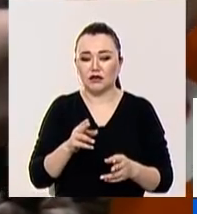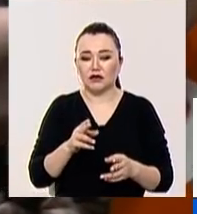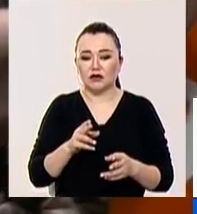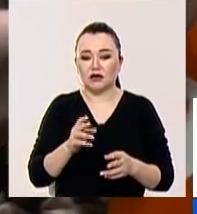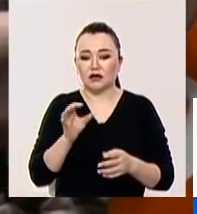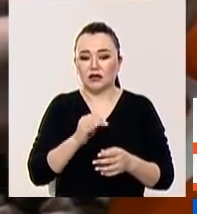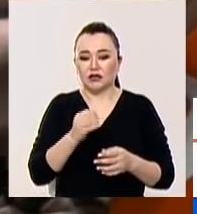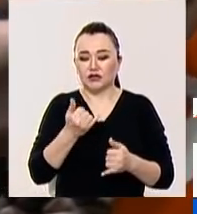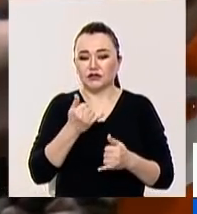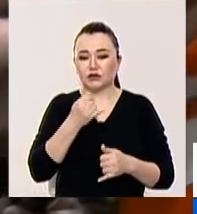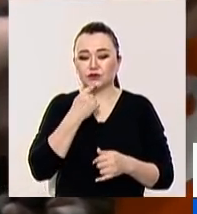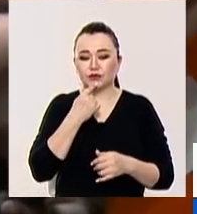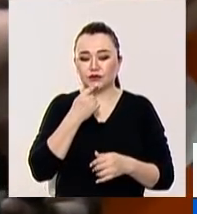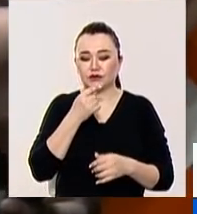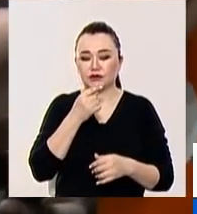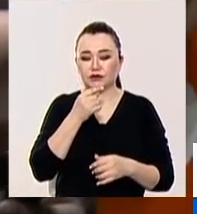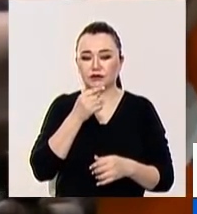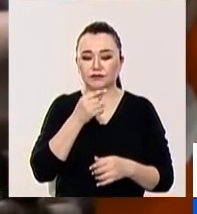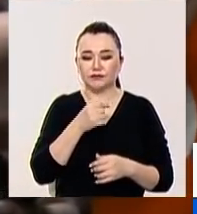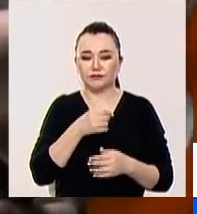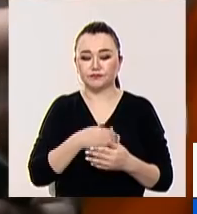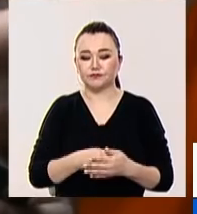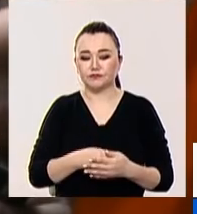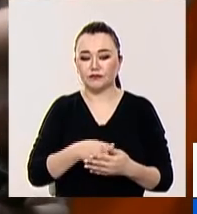сейчас трудно, значит,